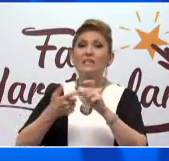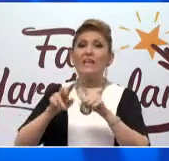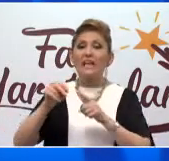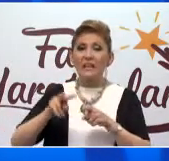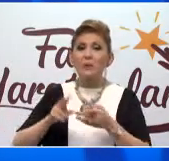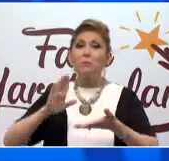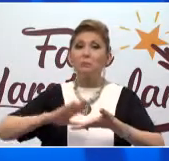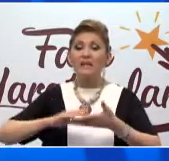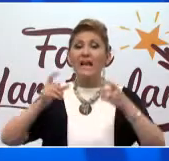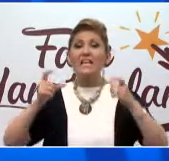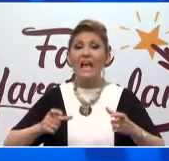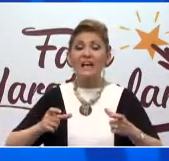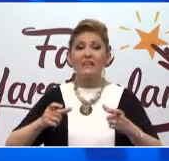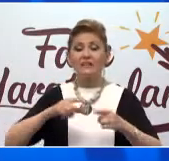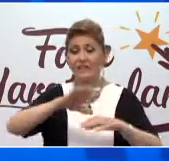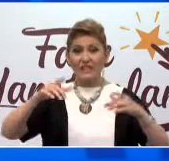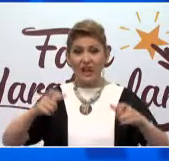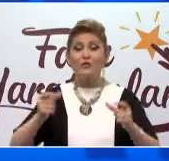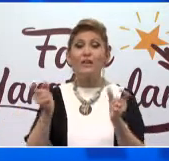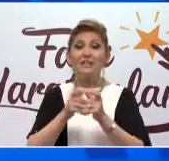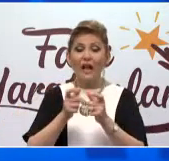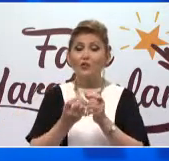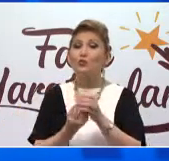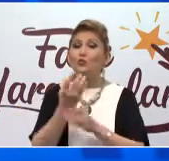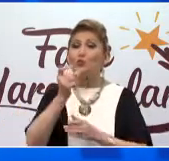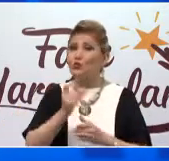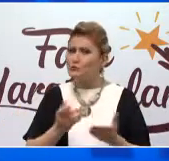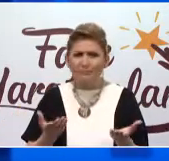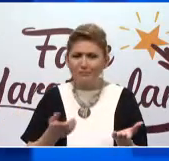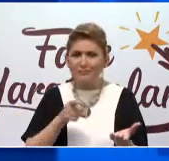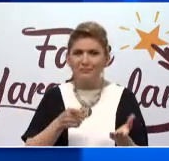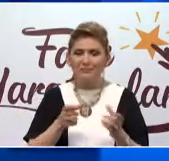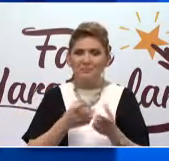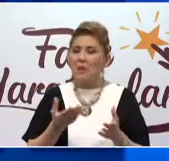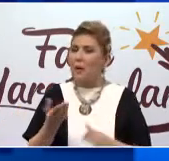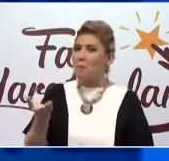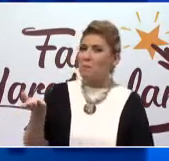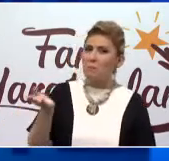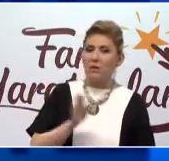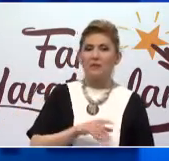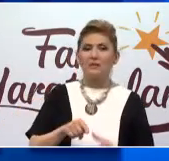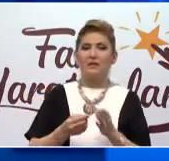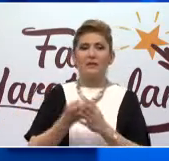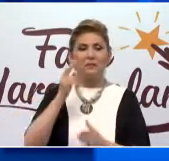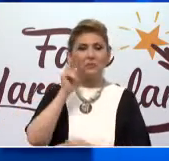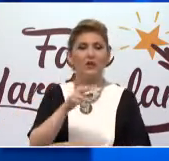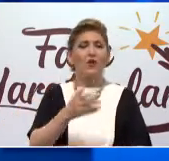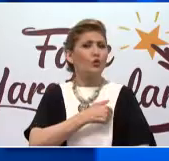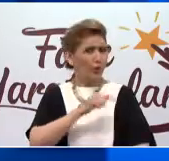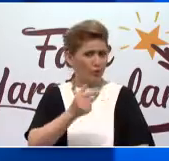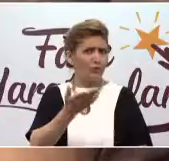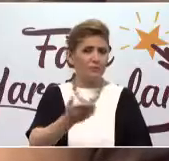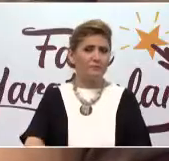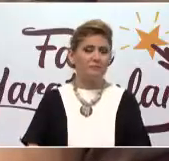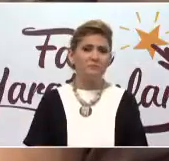Yeryüzü Derneği'nin bir mensubu, kurucusu mu diyeyim şey olarak. Bambaşka bir açıdan gönüllüsü. Siz bakıyorsunuz. Gönüllüsü diyelim,